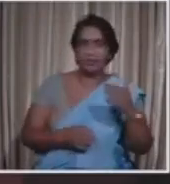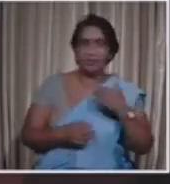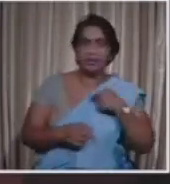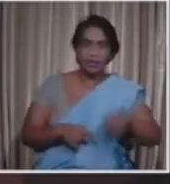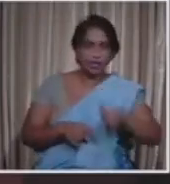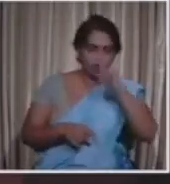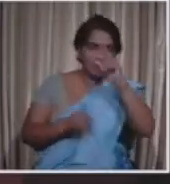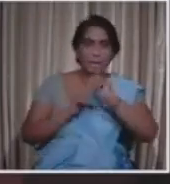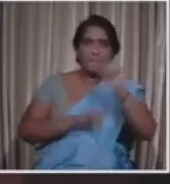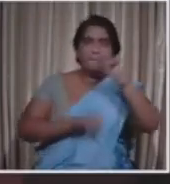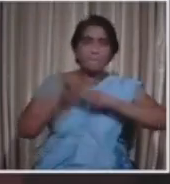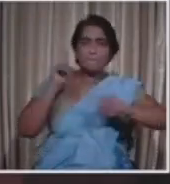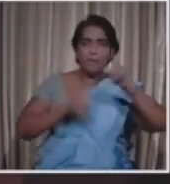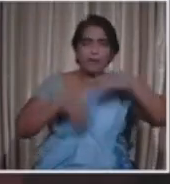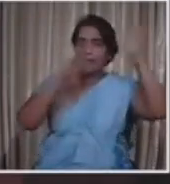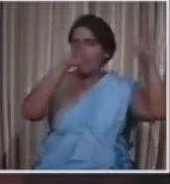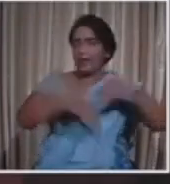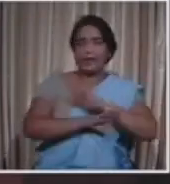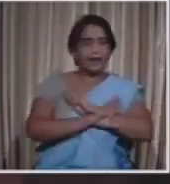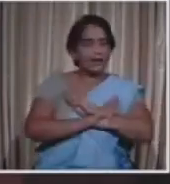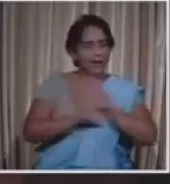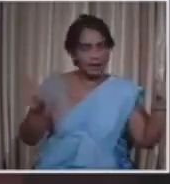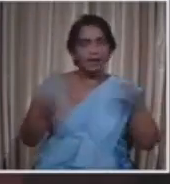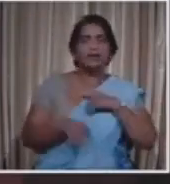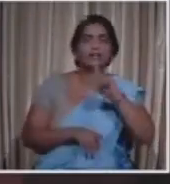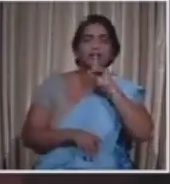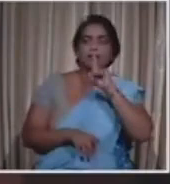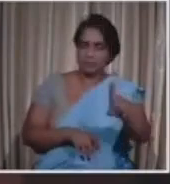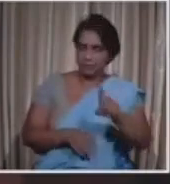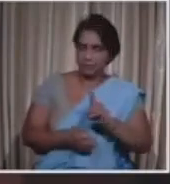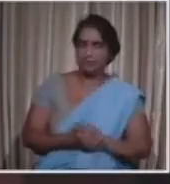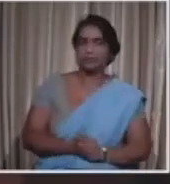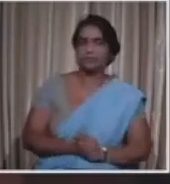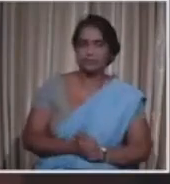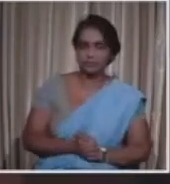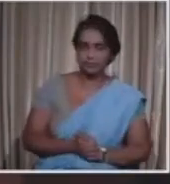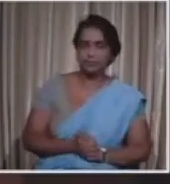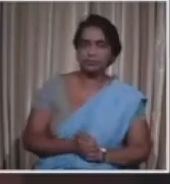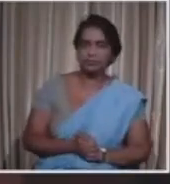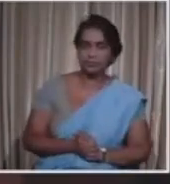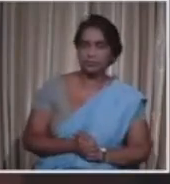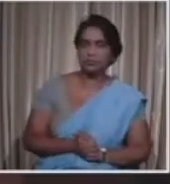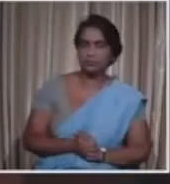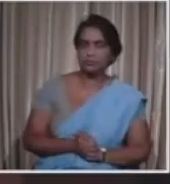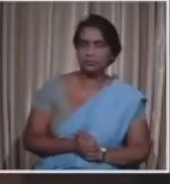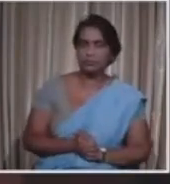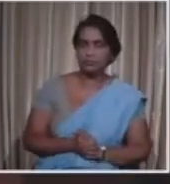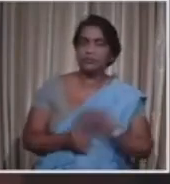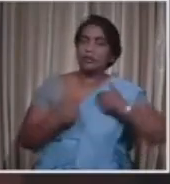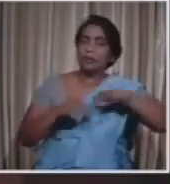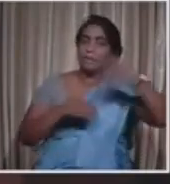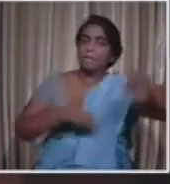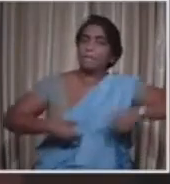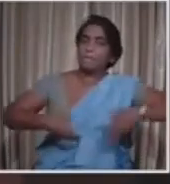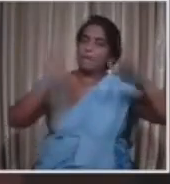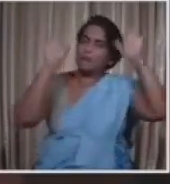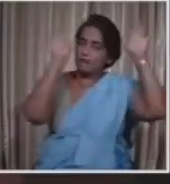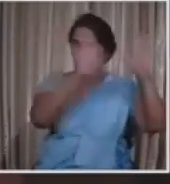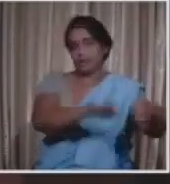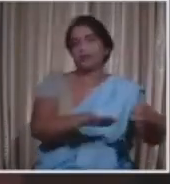සතියේ පාර්ලිමේන්තුව වර්ජනය කරනවා කියන එක මේ අවස්ථාවේ කියනවා අපි හිත ගන්නවා මහභාරේ ජනතාවත්